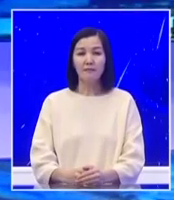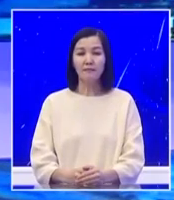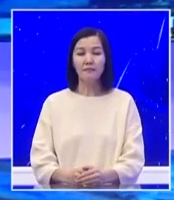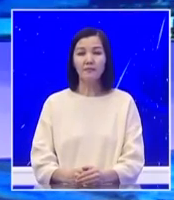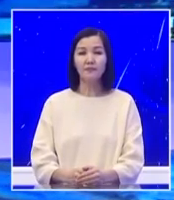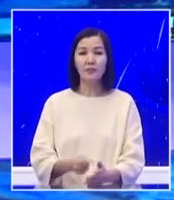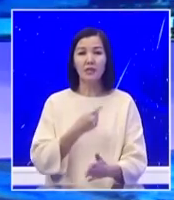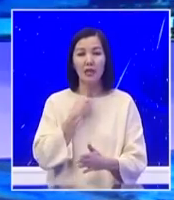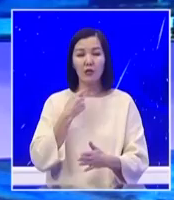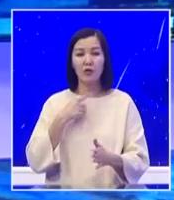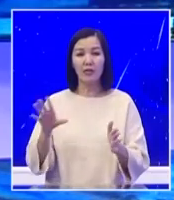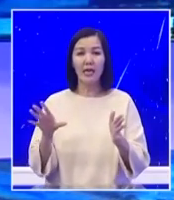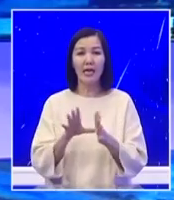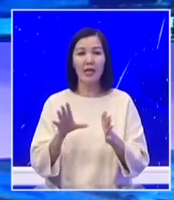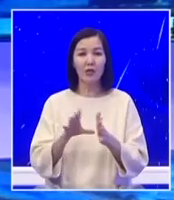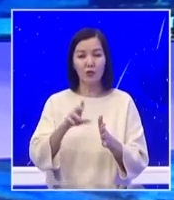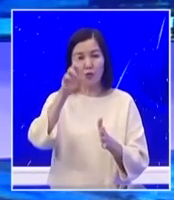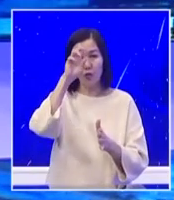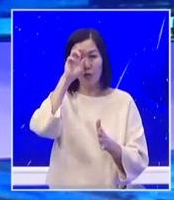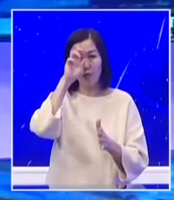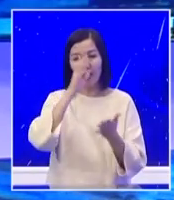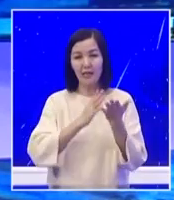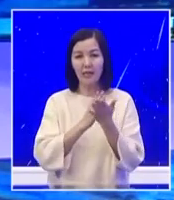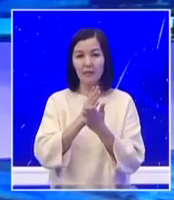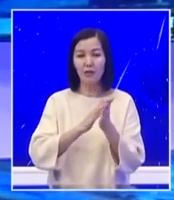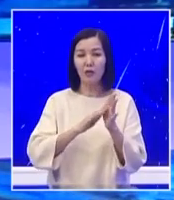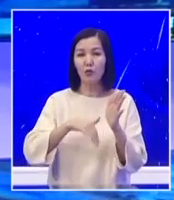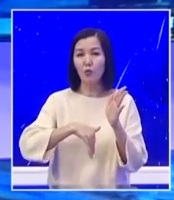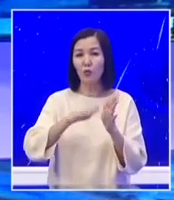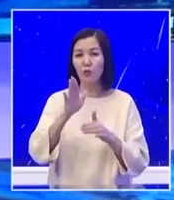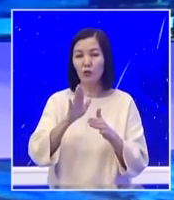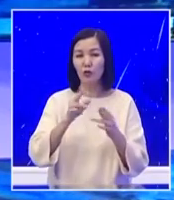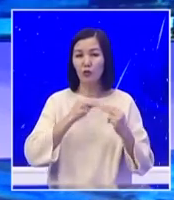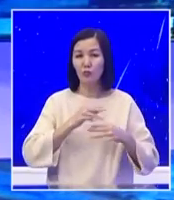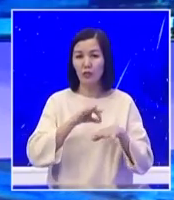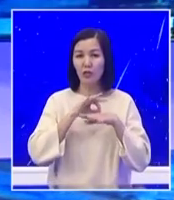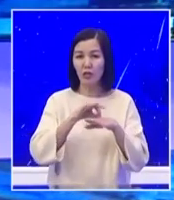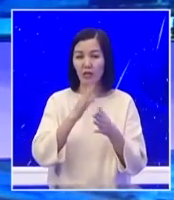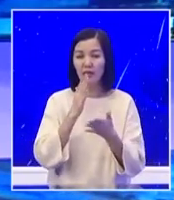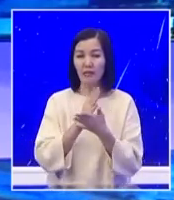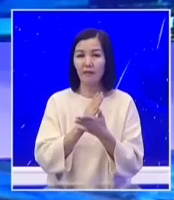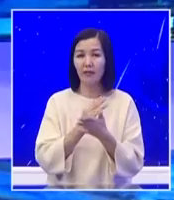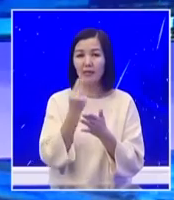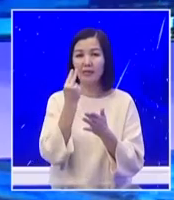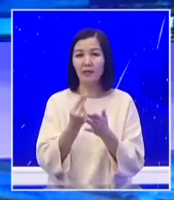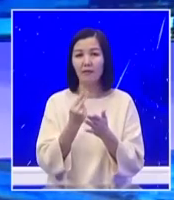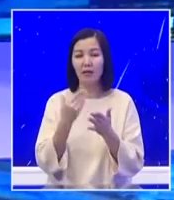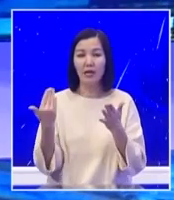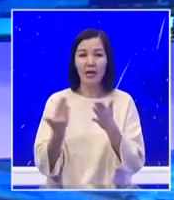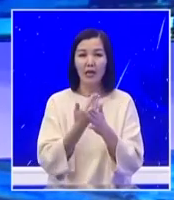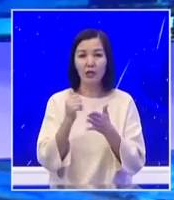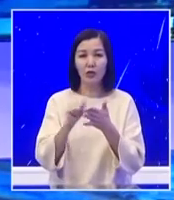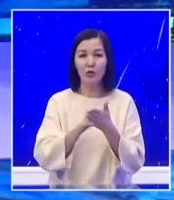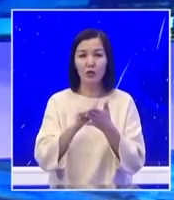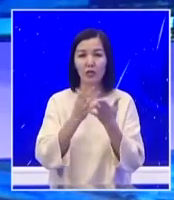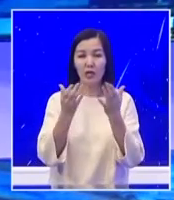Облыс орталығында электронды үкімет қызметінің әлеуетін арттыру жұмыстары жалғасып жатыр. Бүгінде цифрлы жүйенің көмегімен қажетті анықтамаларды алу